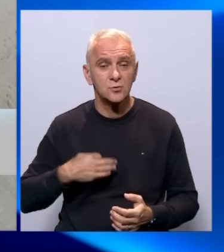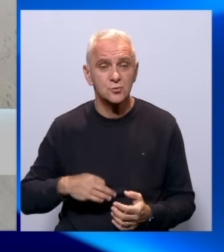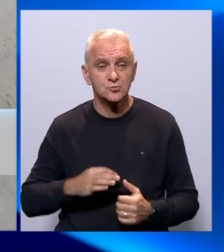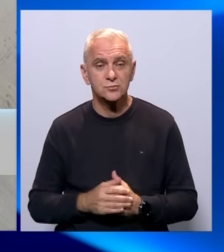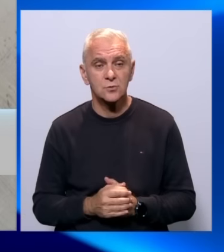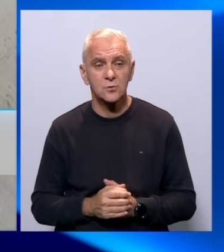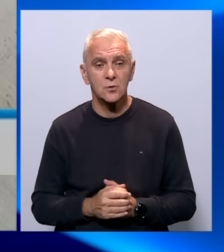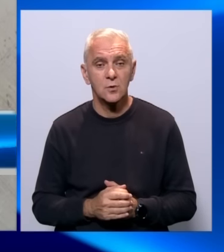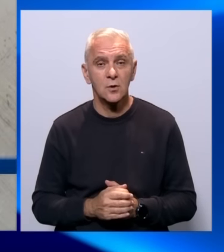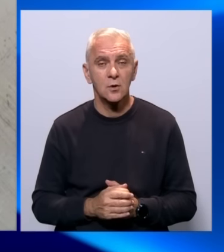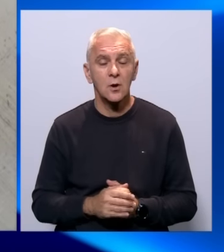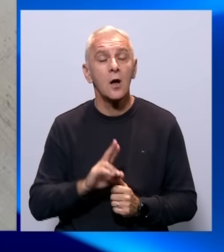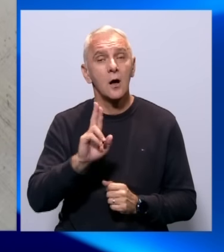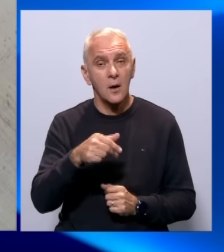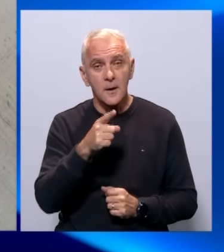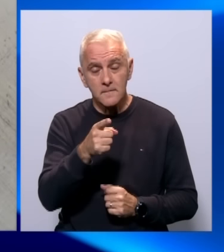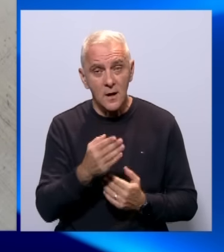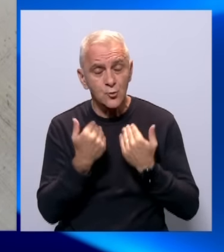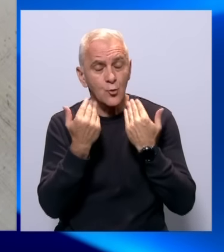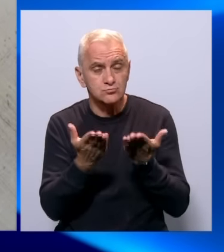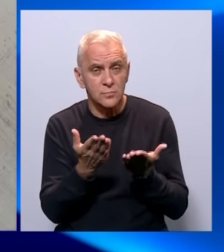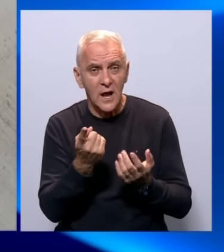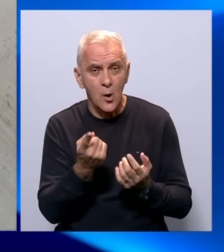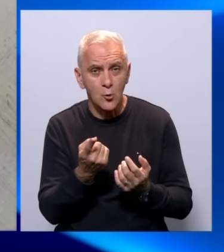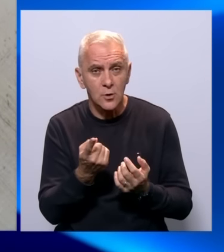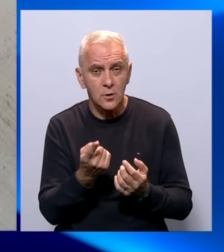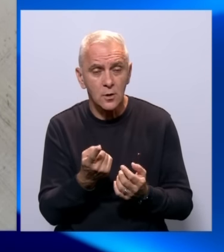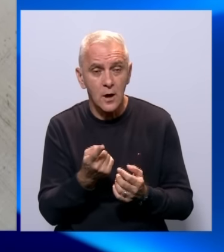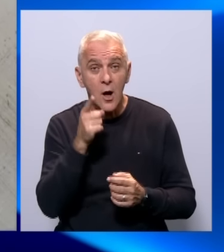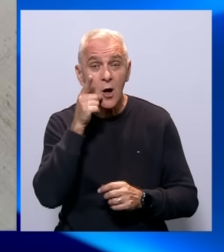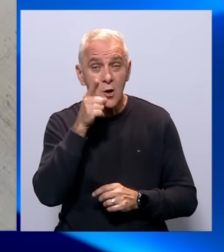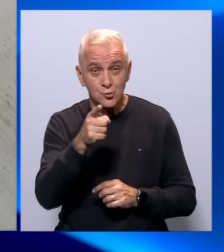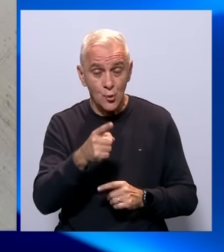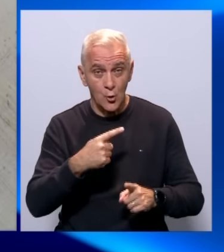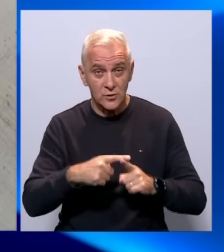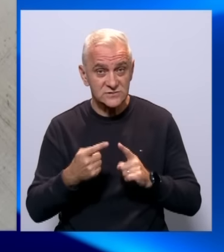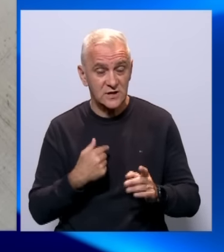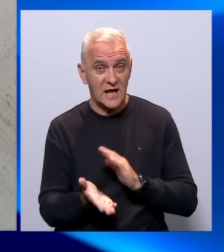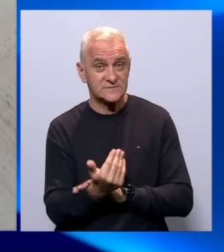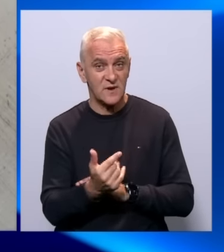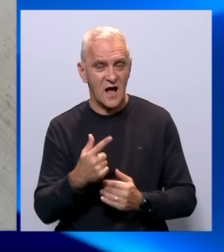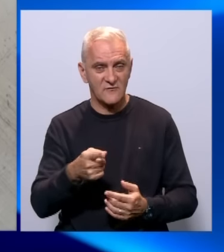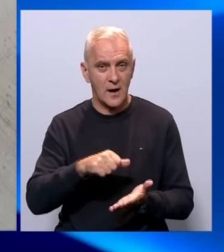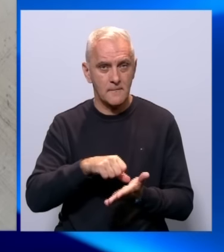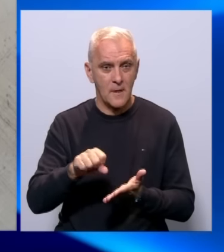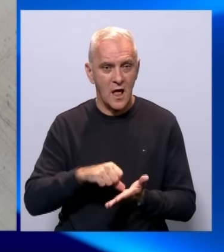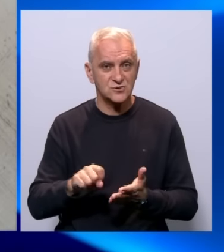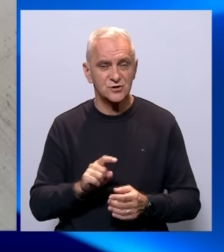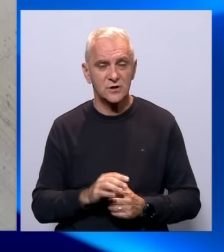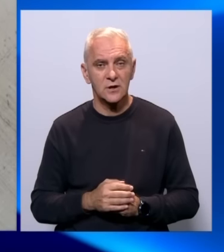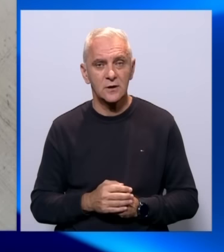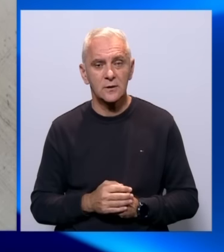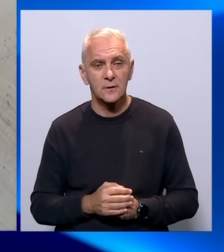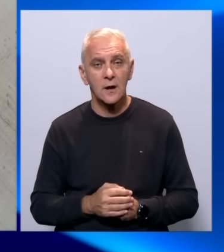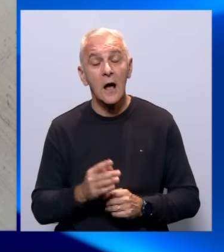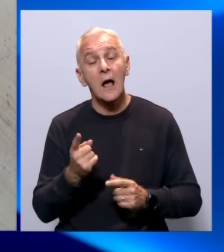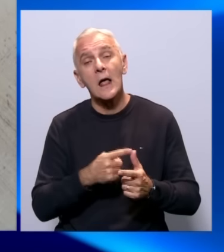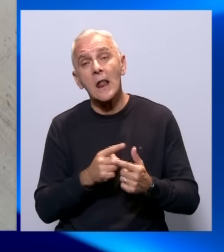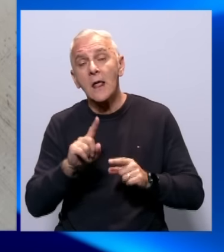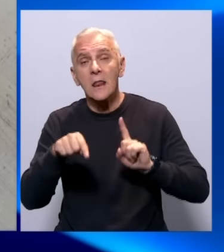Onda ćete imati, naravno, postoji taj prijedlog i opticaj. I da li se iz tog razloga izbjega ovo plaćanje, sabotira i tako dalje, ili iz nekog drugog